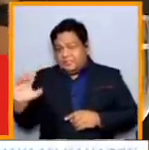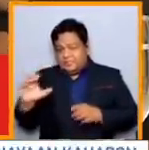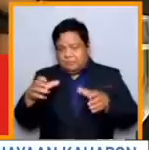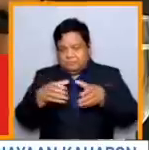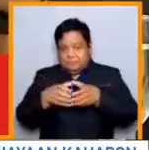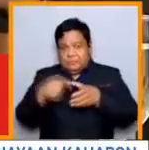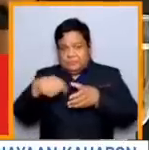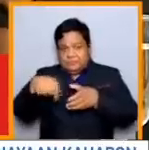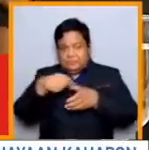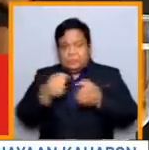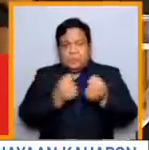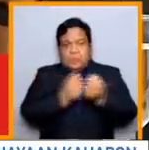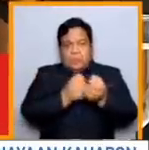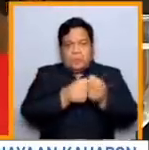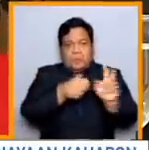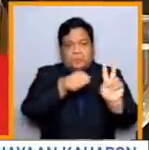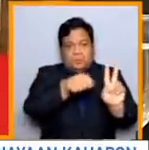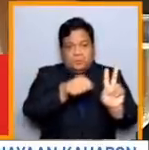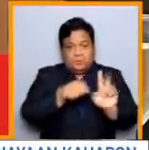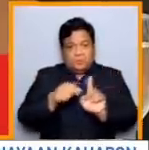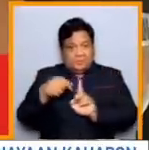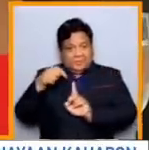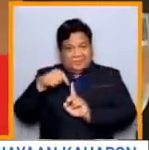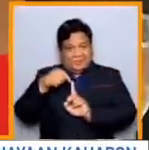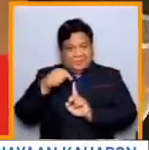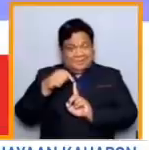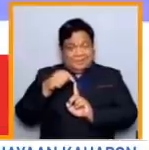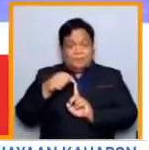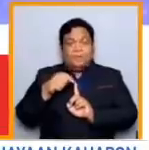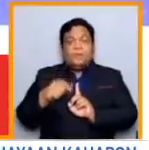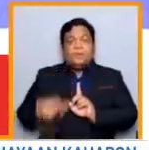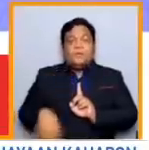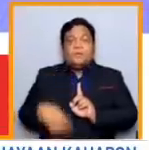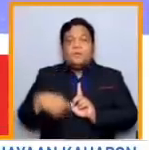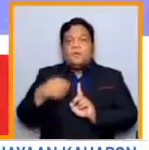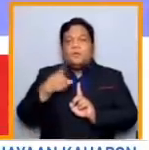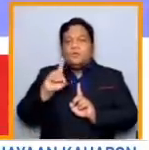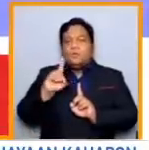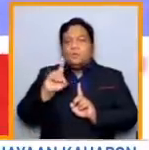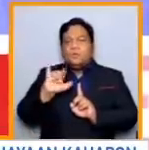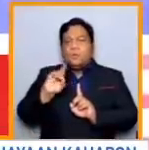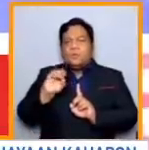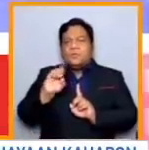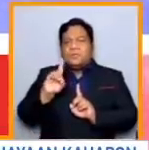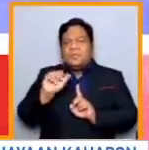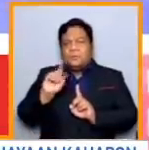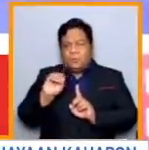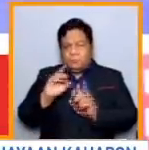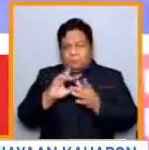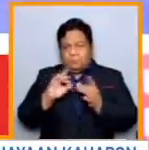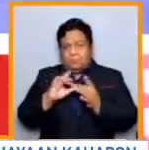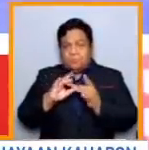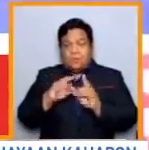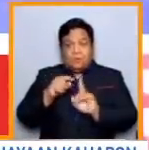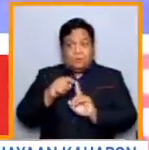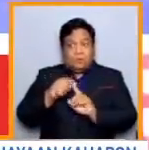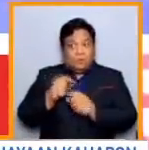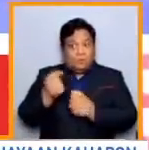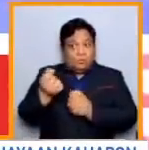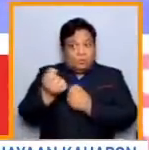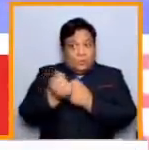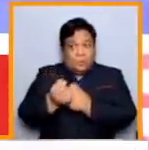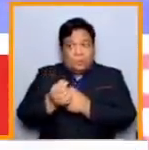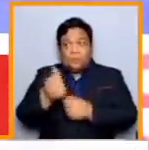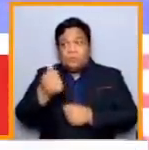ni Diosdado Padilla ng MRRD-NECC na hindi suportado ng kanilang mga miyembro ang naunang endorsement ni